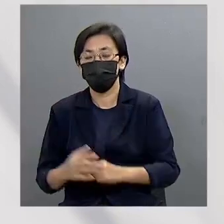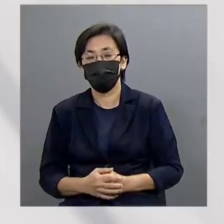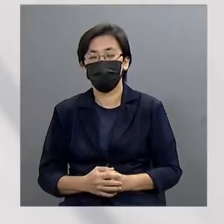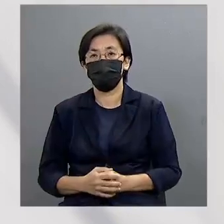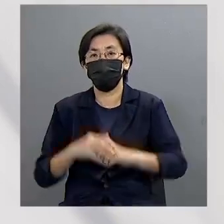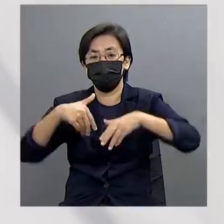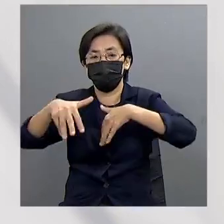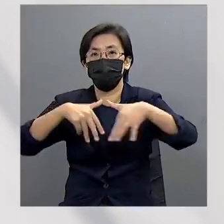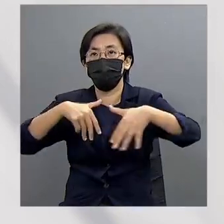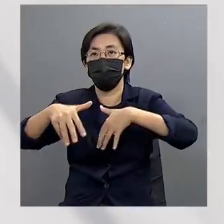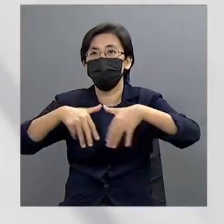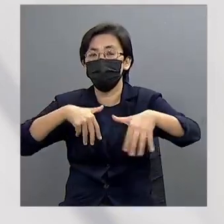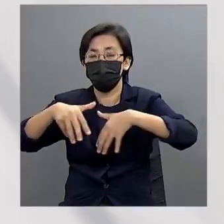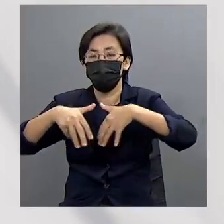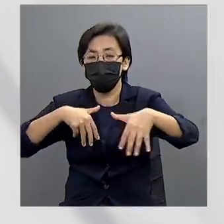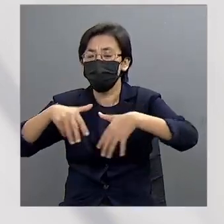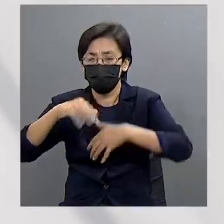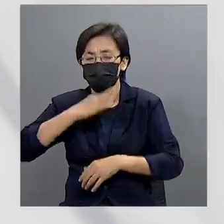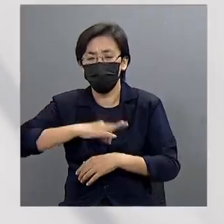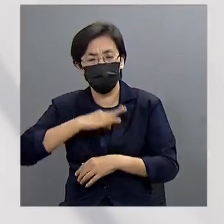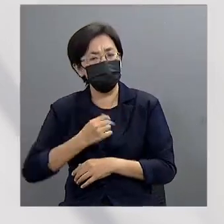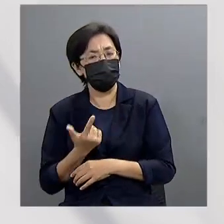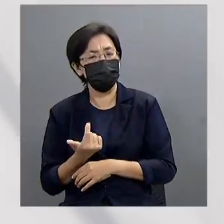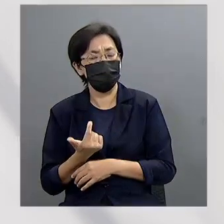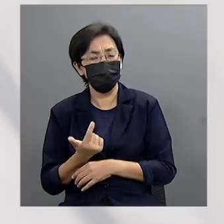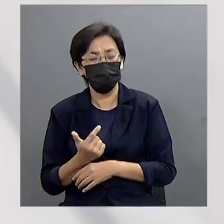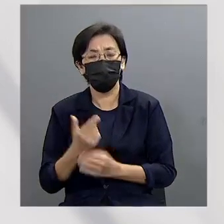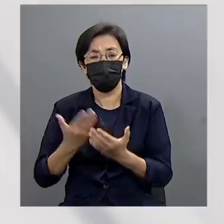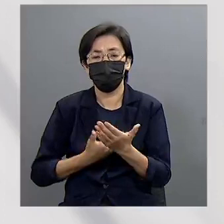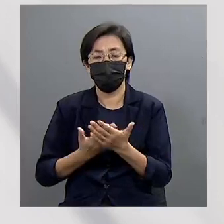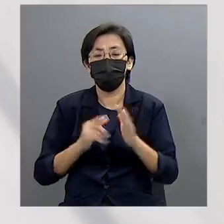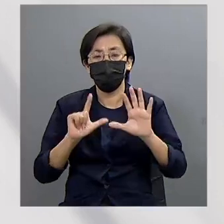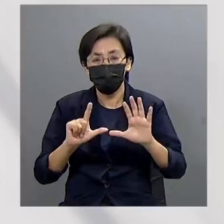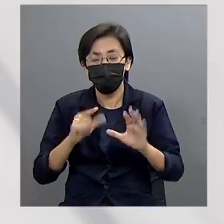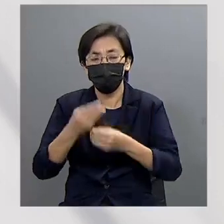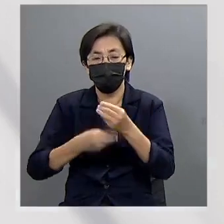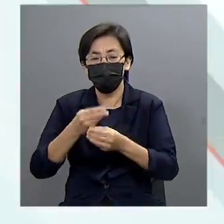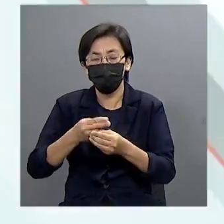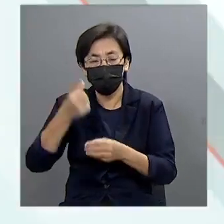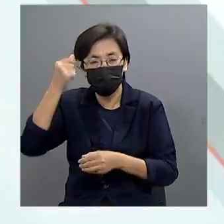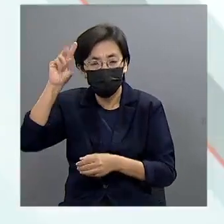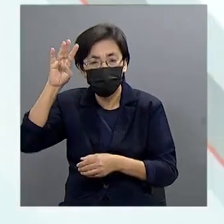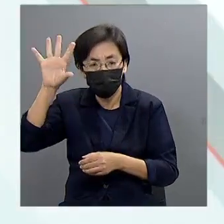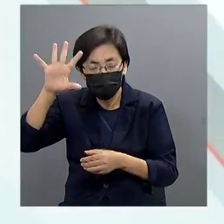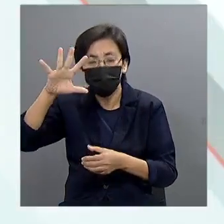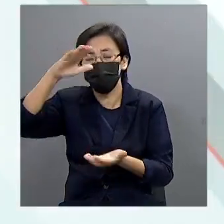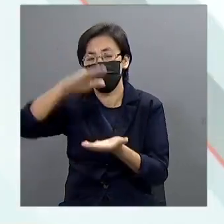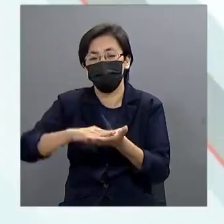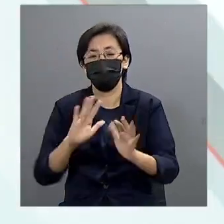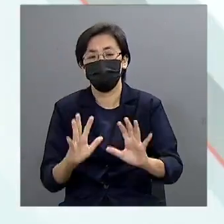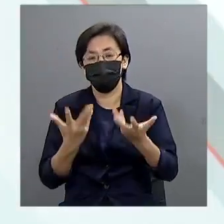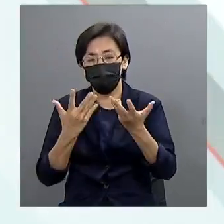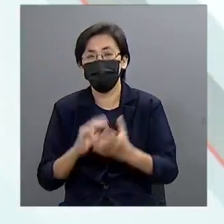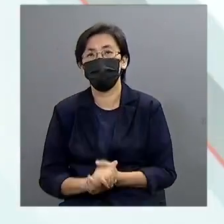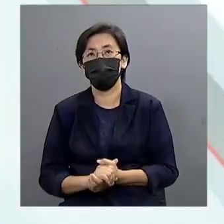ากสลากออนไลน์ผ่านแอปพลิเคชันเป๋าตัง5ล้านใบที่หมดไปอย่างรวดเร็วกว่าที่คิดเนี่ยแหละค่ะก็ทำให้เริ่มพูดถึงเหมือนกันว่า